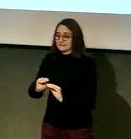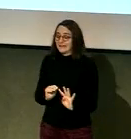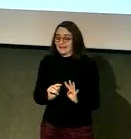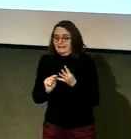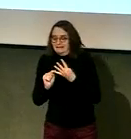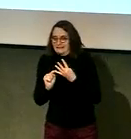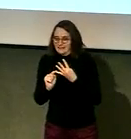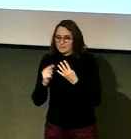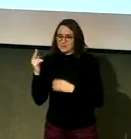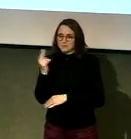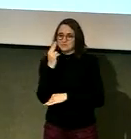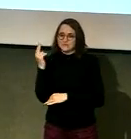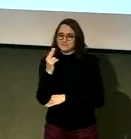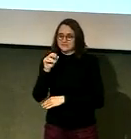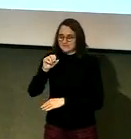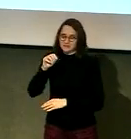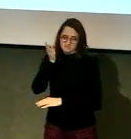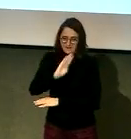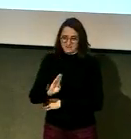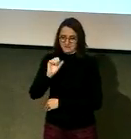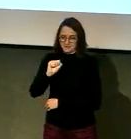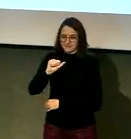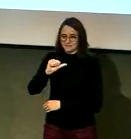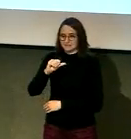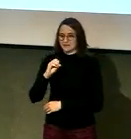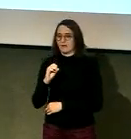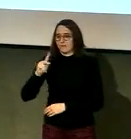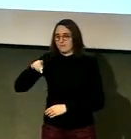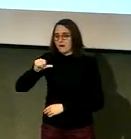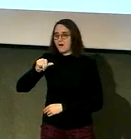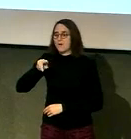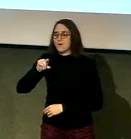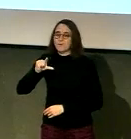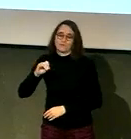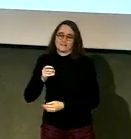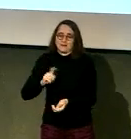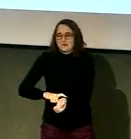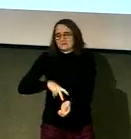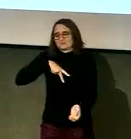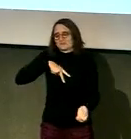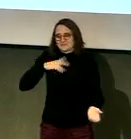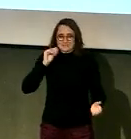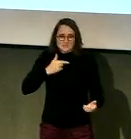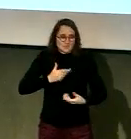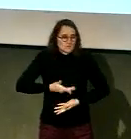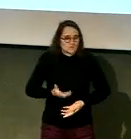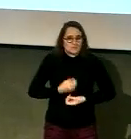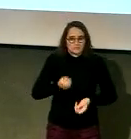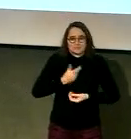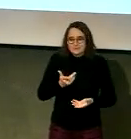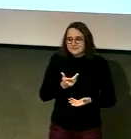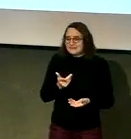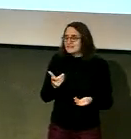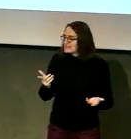qui c'est l'Université de São Paulo, Brésil, de mon pays d'origine. Donc, dans ma prise de parole aujourd'hui, effectivement,